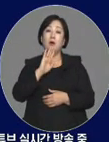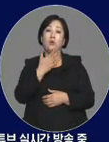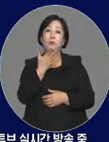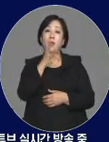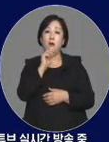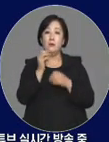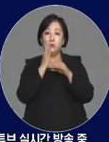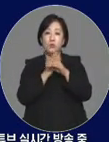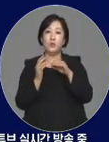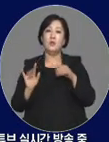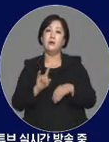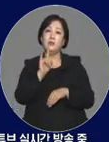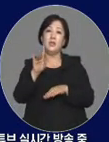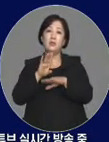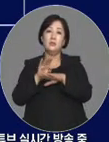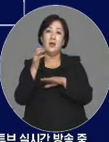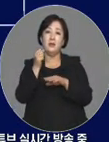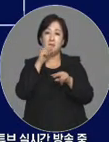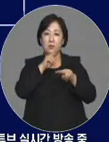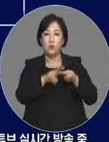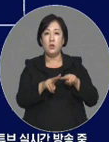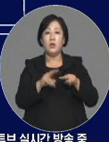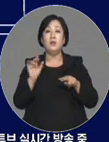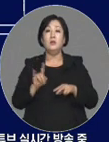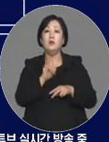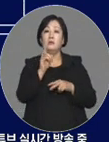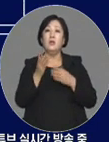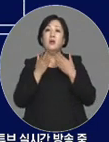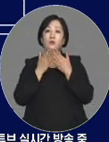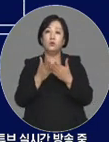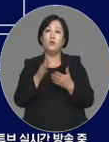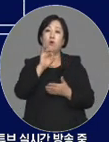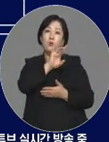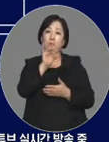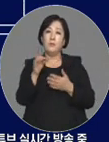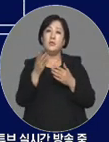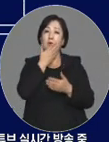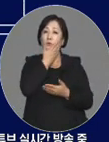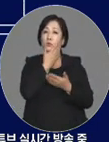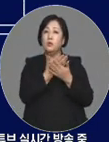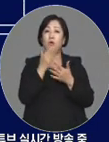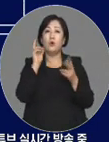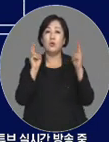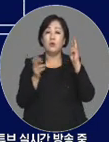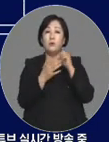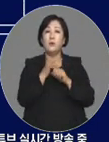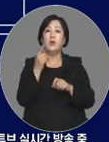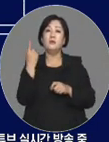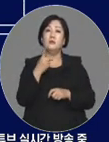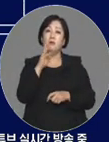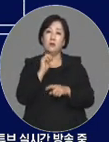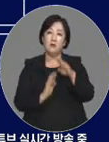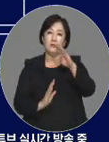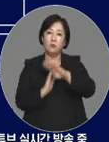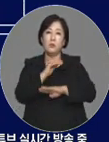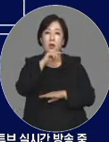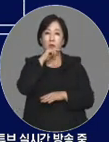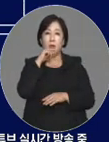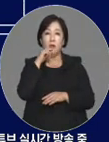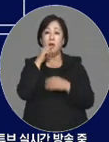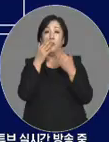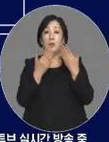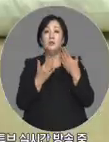비롯해 현대차와 S오일, 현대중공업 등 울산 지역 주요 기업들이 1,000억 원이 넘는 손실을 보고